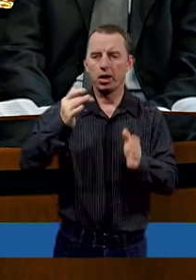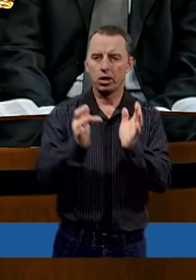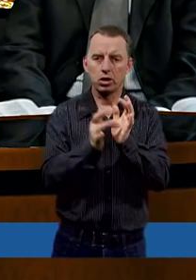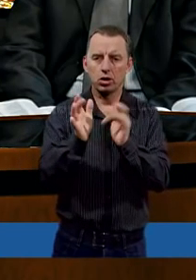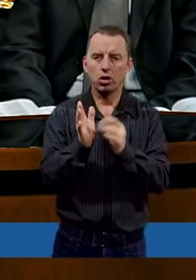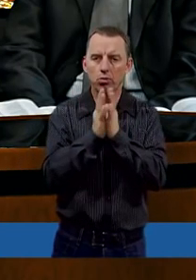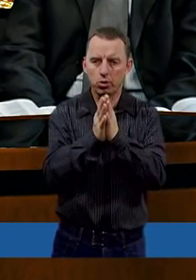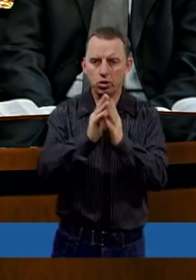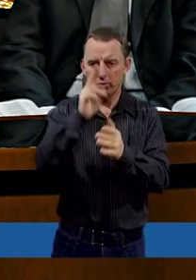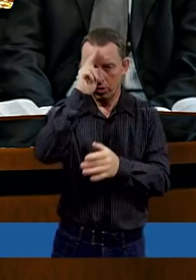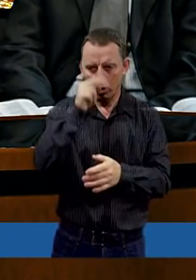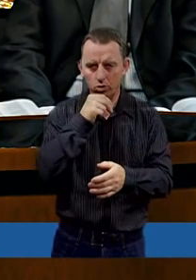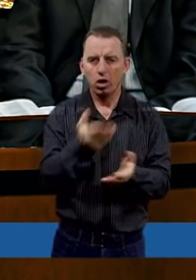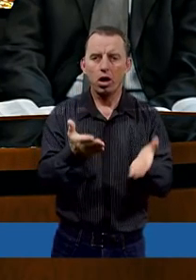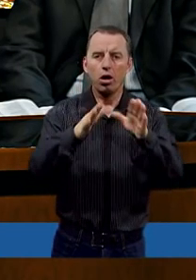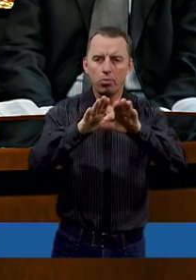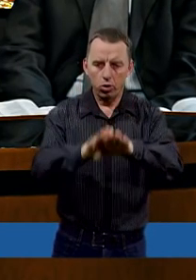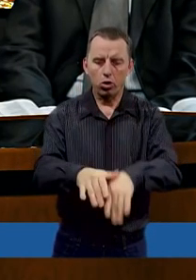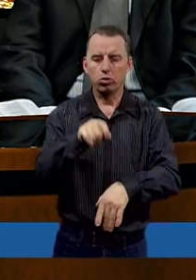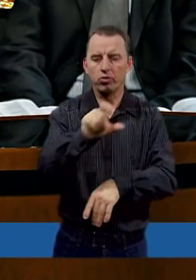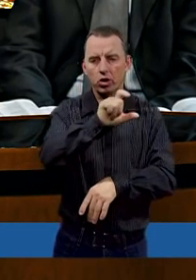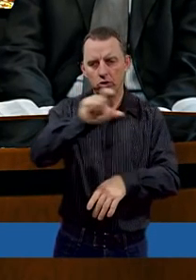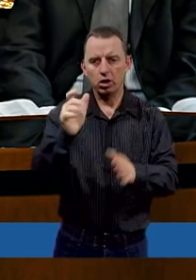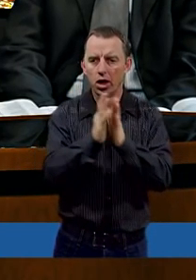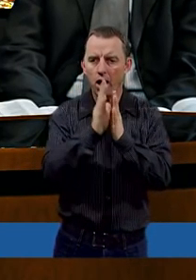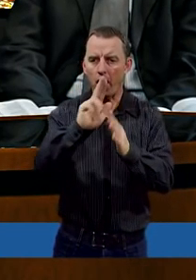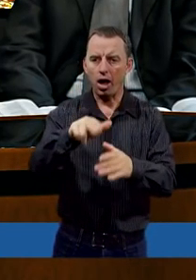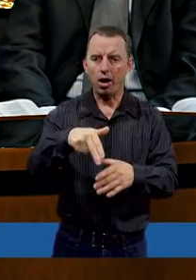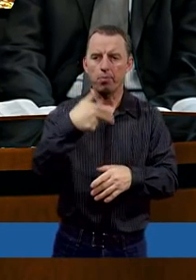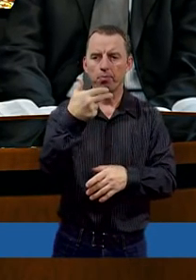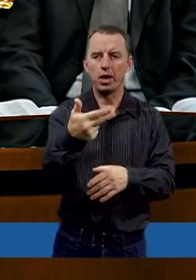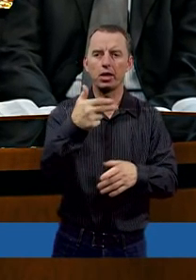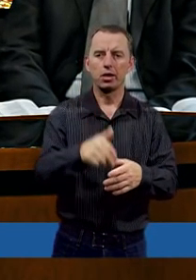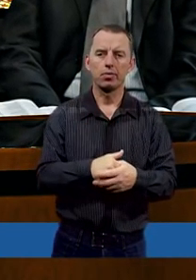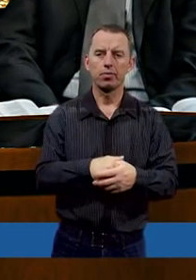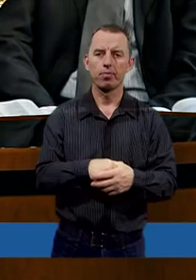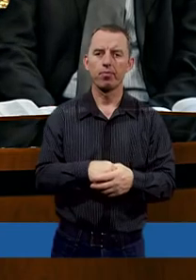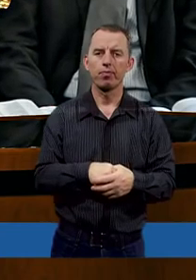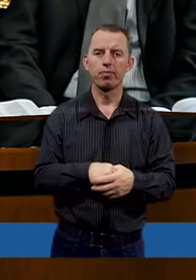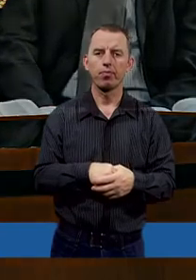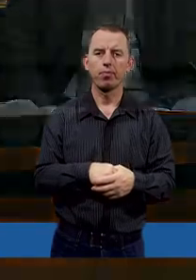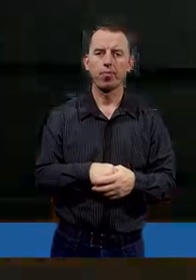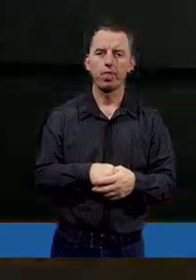Ojcze, błogosław ten czas. Amen. Amen. Amen.